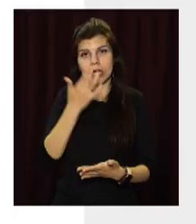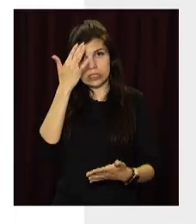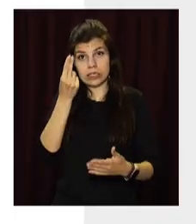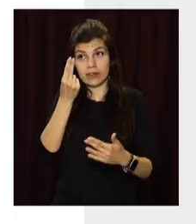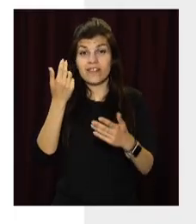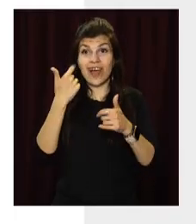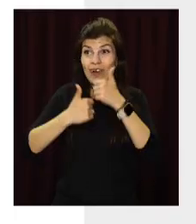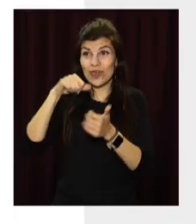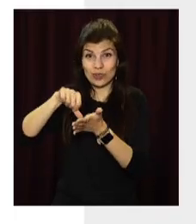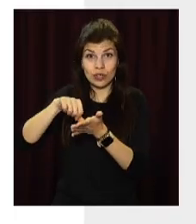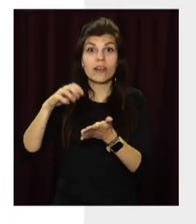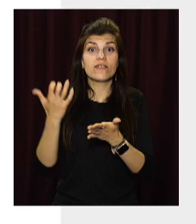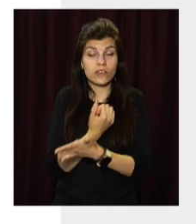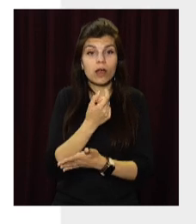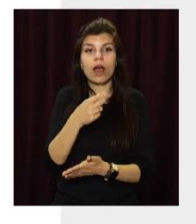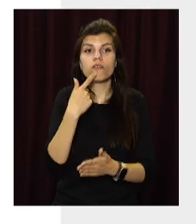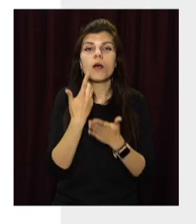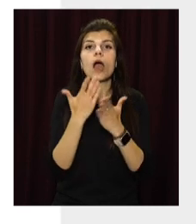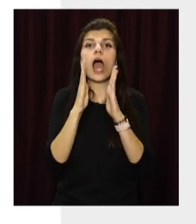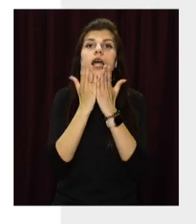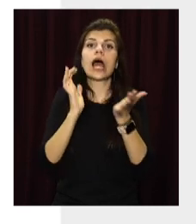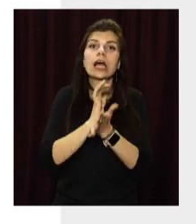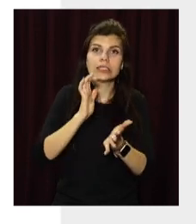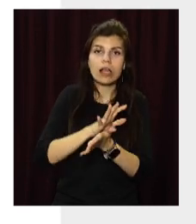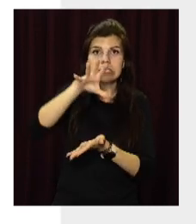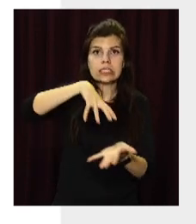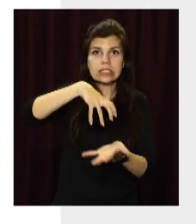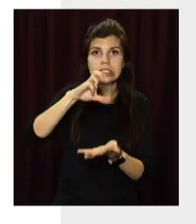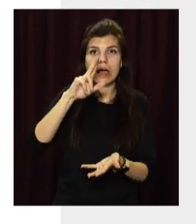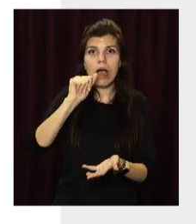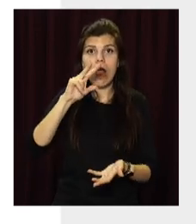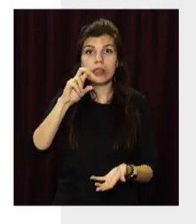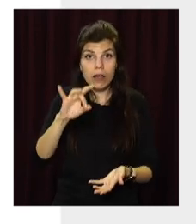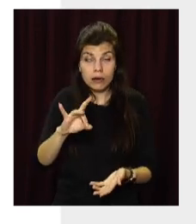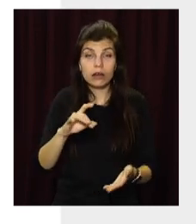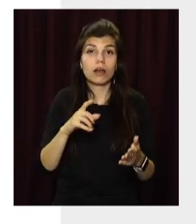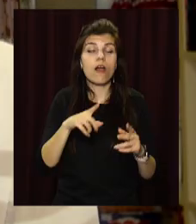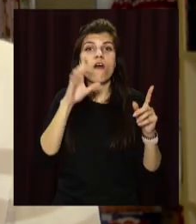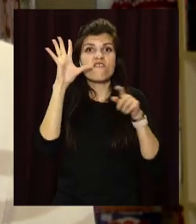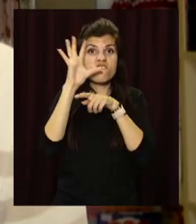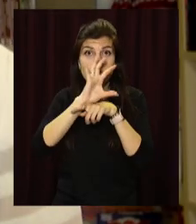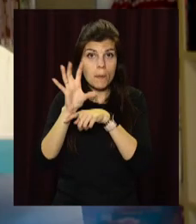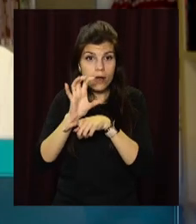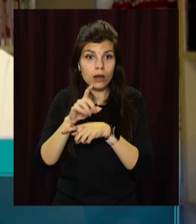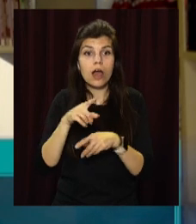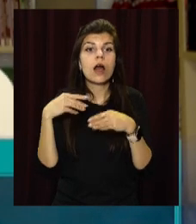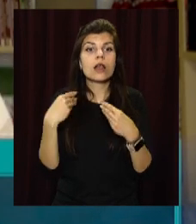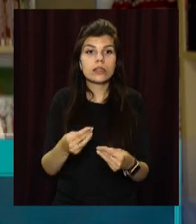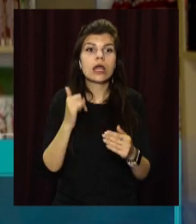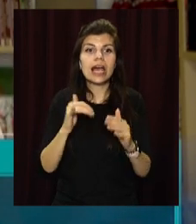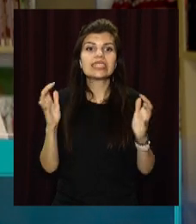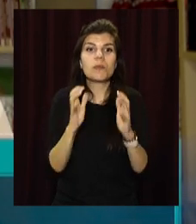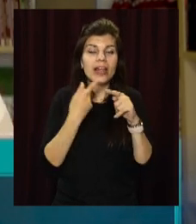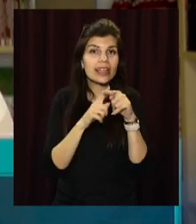закупимо сканер для книжок. Для сканування газети ми придбаємо фотоапарат. Другим етапом закупимо обладнання для зберігання